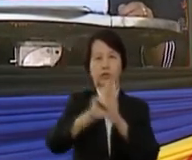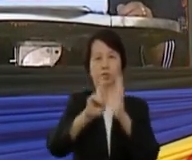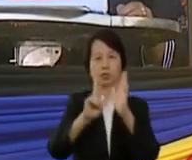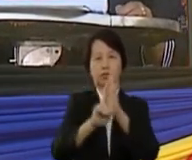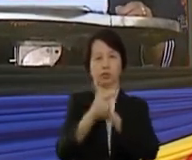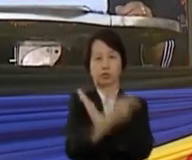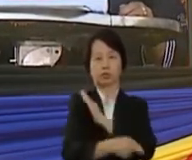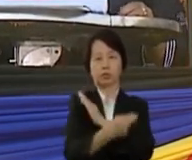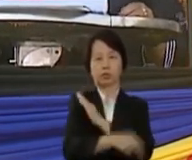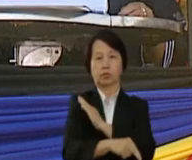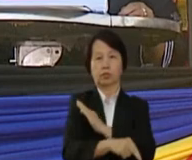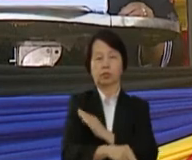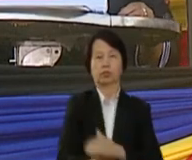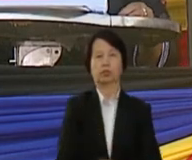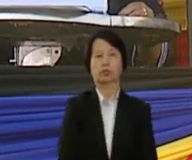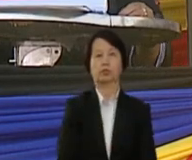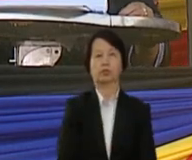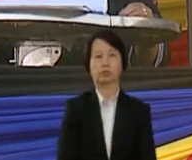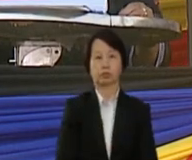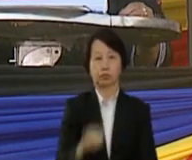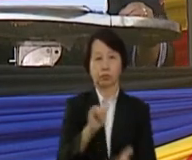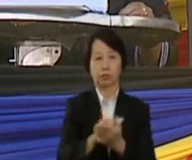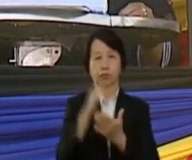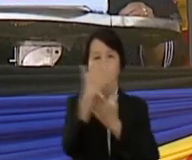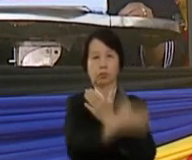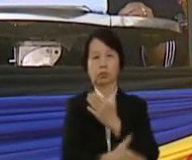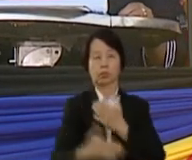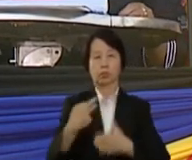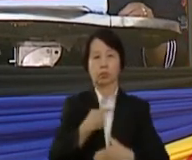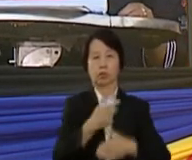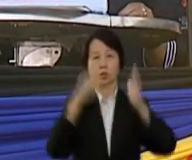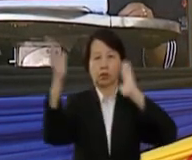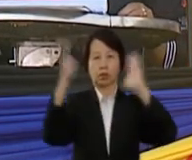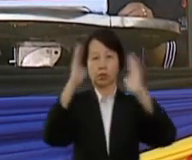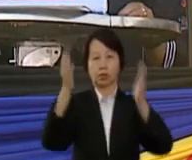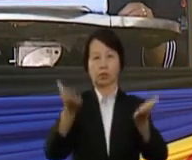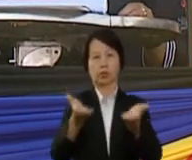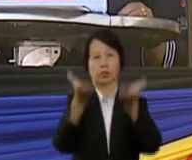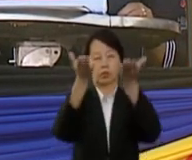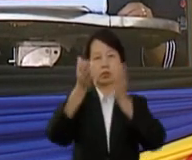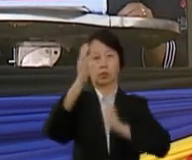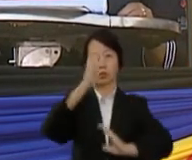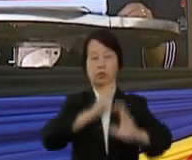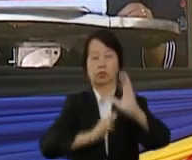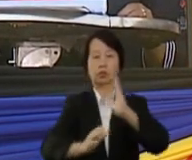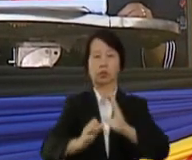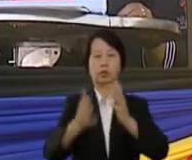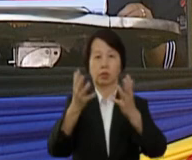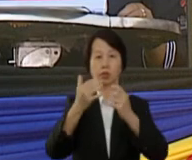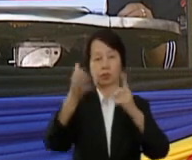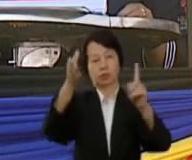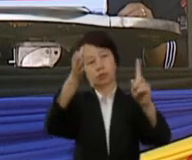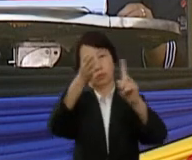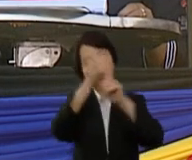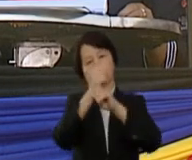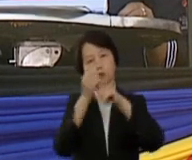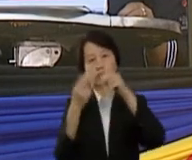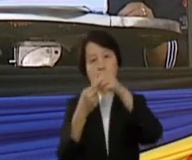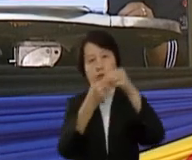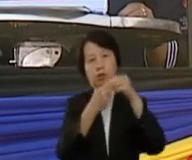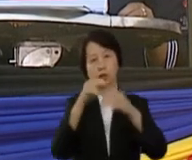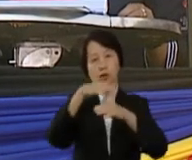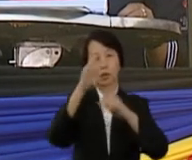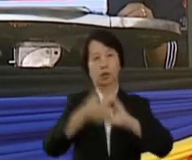negara. Bahawasanya negara kita Malaysia mendukung cita-cita hendak mencapai perpaduan yang